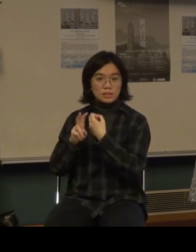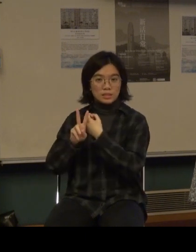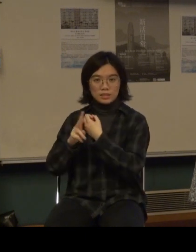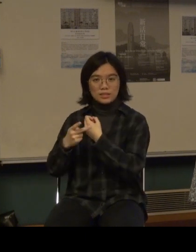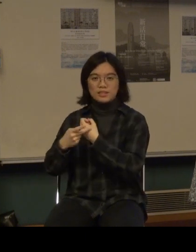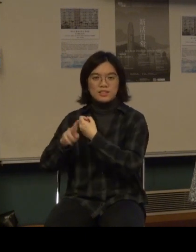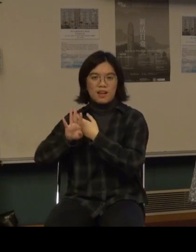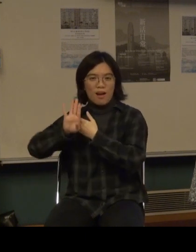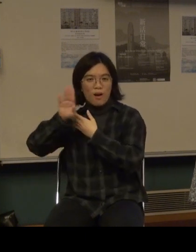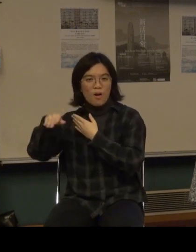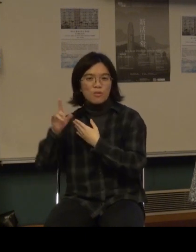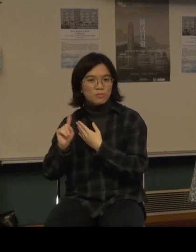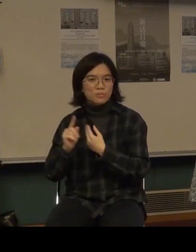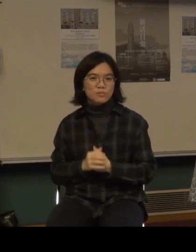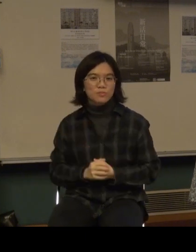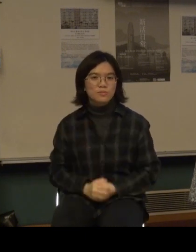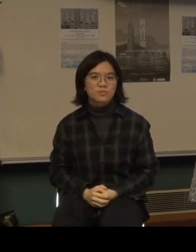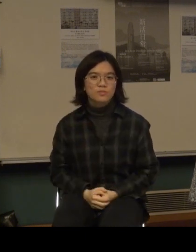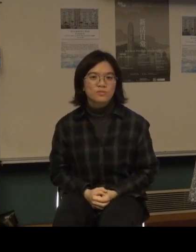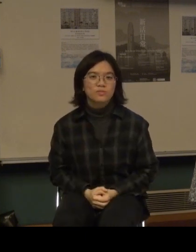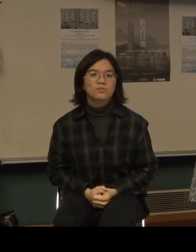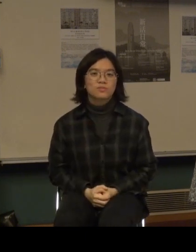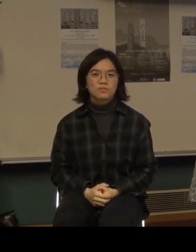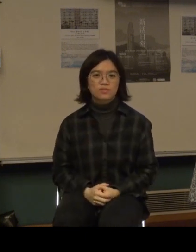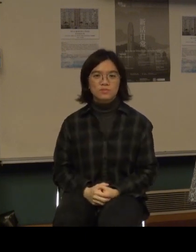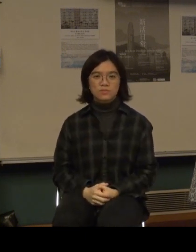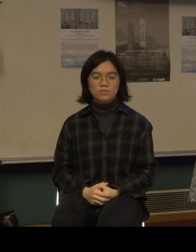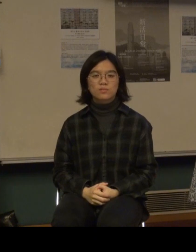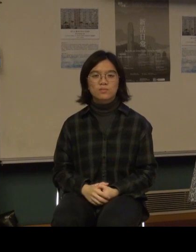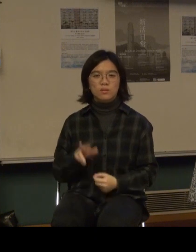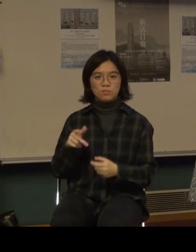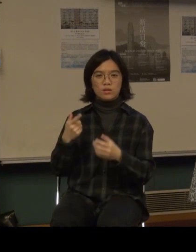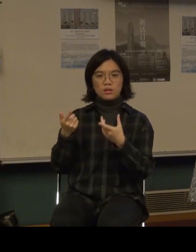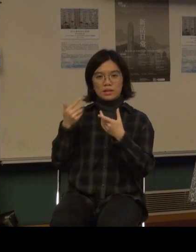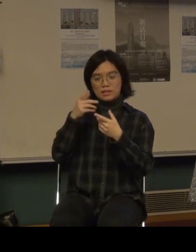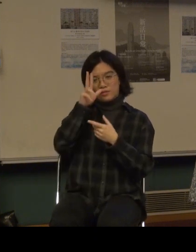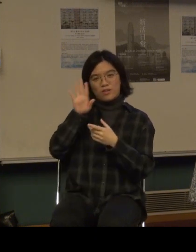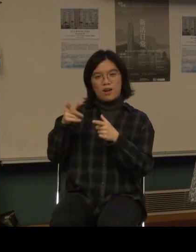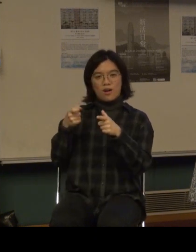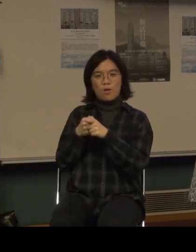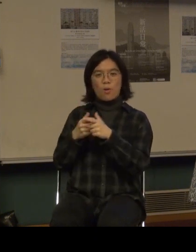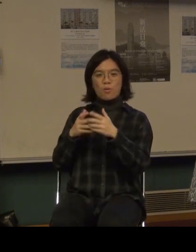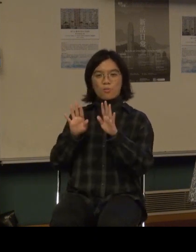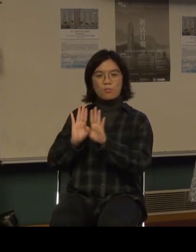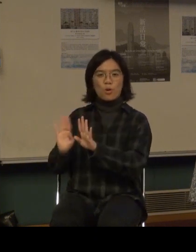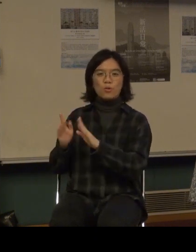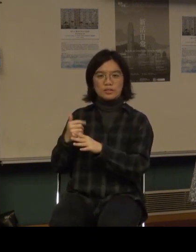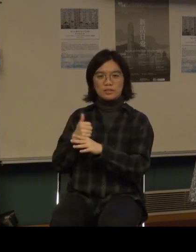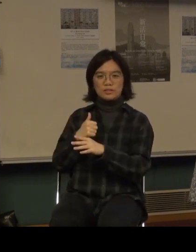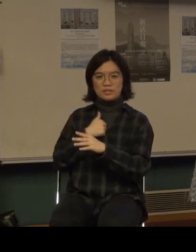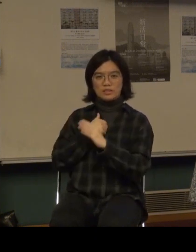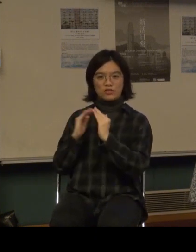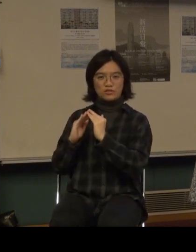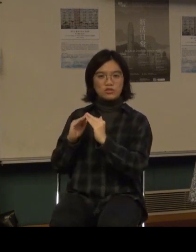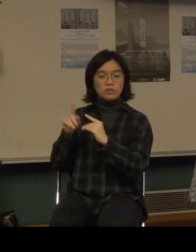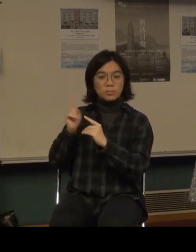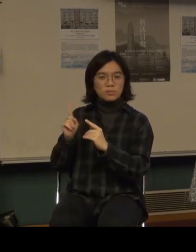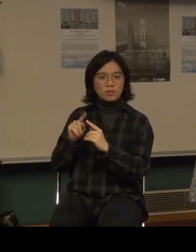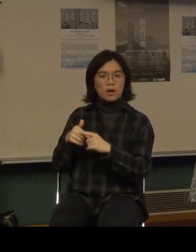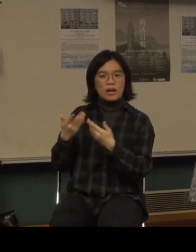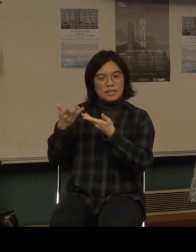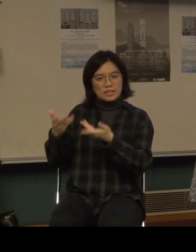實咧，戰後咧，基本上咧，政府嘅公務司署咧，係全面咧去擁抱呢個現代主義啦。佢冇再係